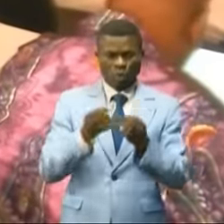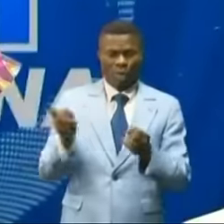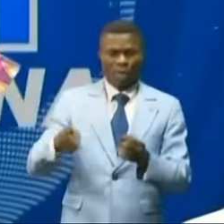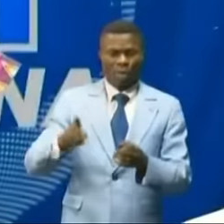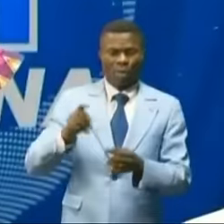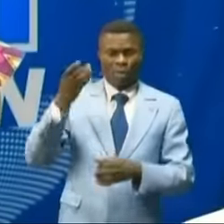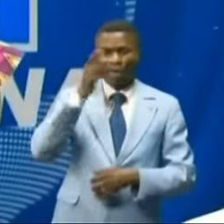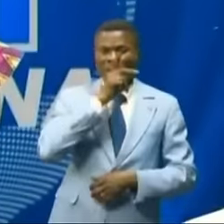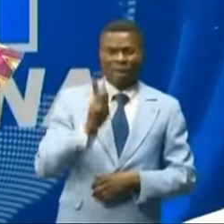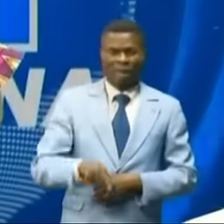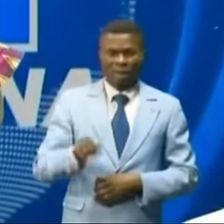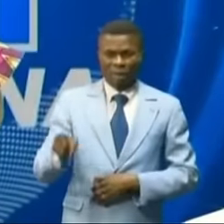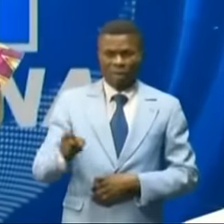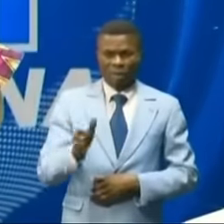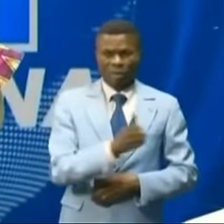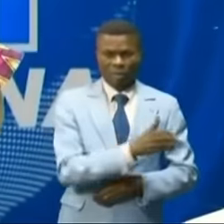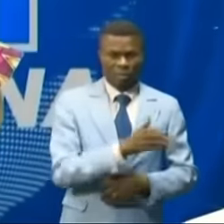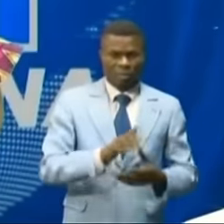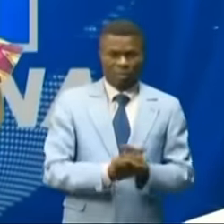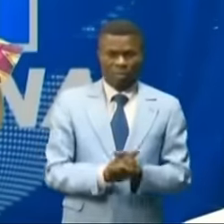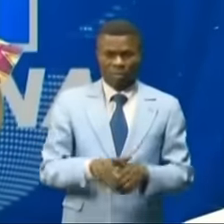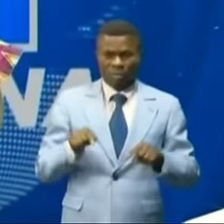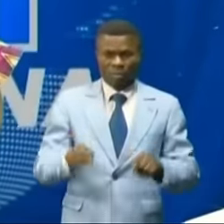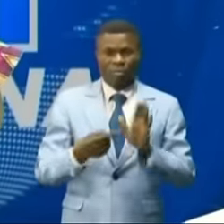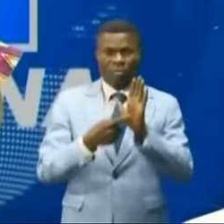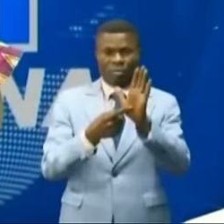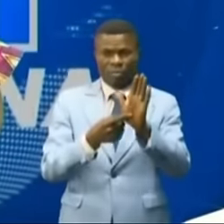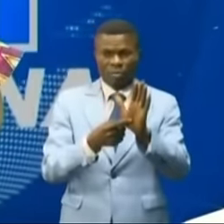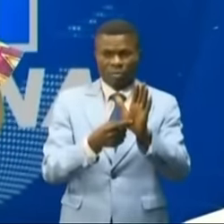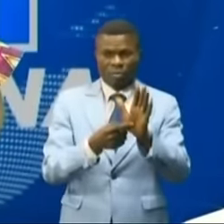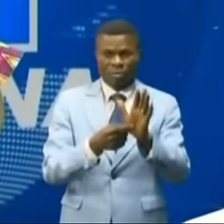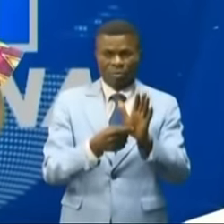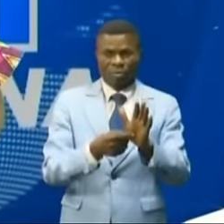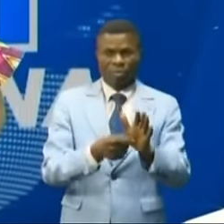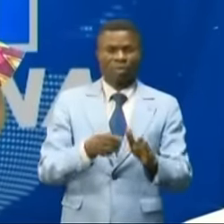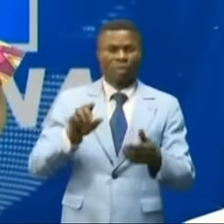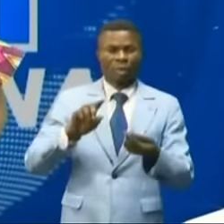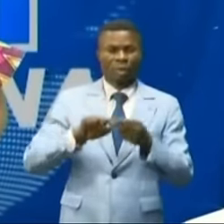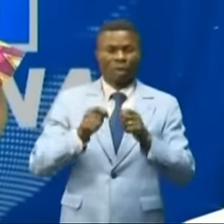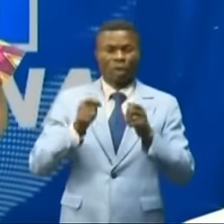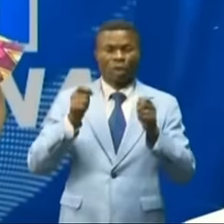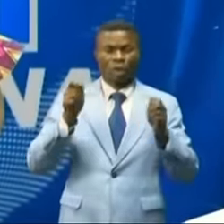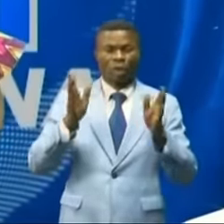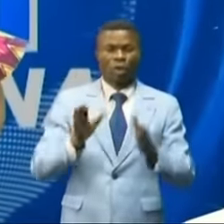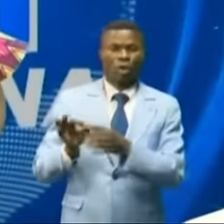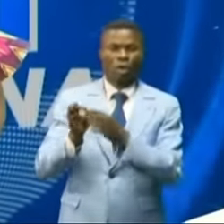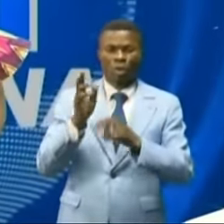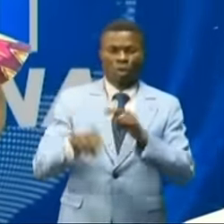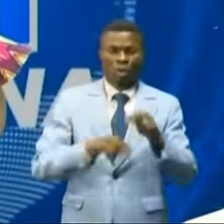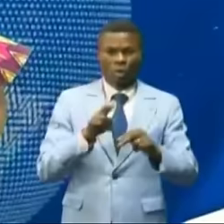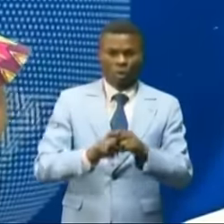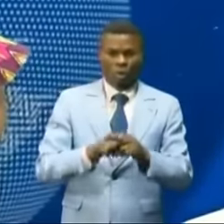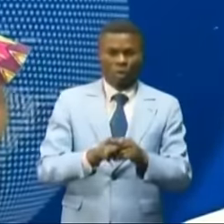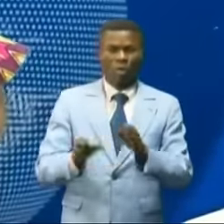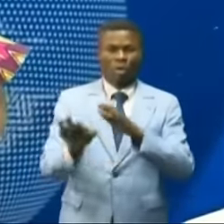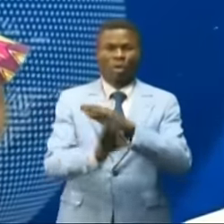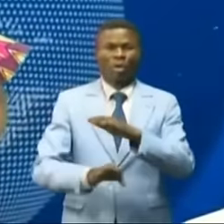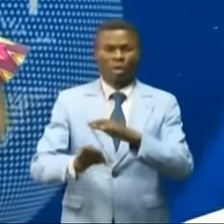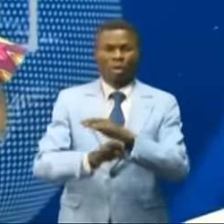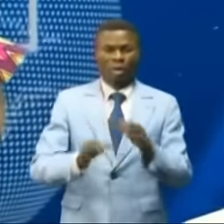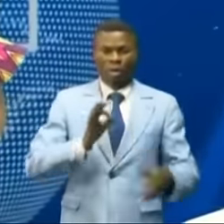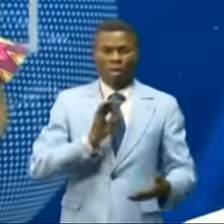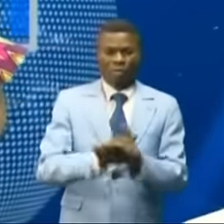orientale. Nous recevons sur ce plateau M. Joël Makumbikwa, il est coordonnateur de la fondation